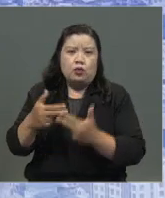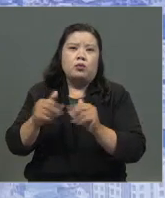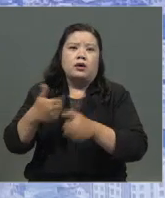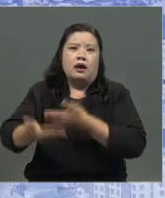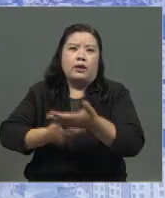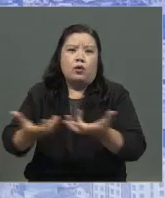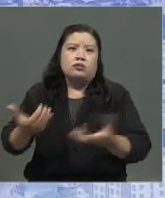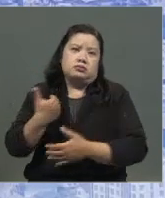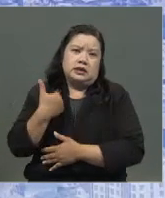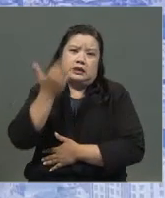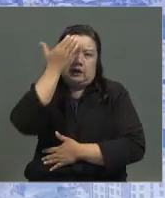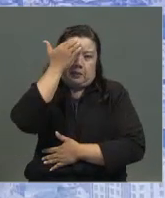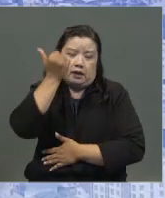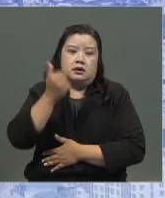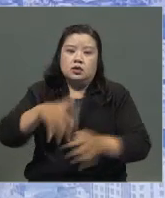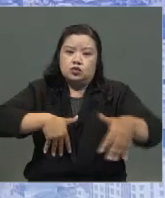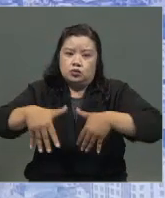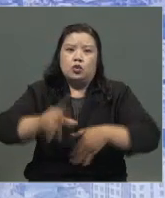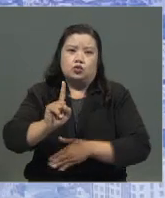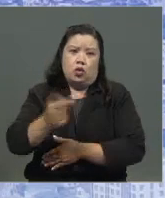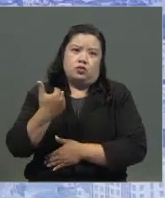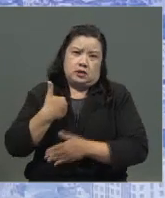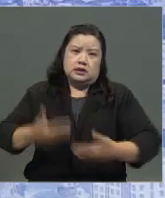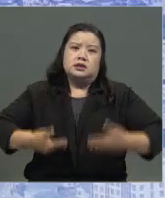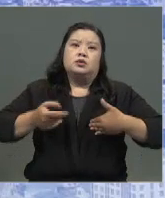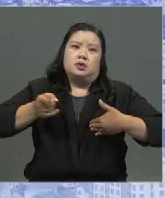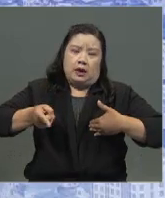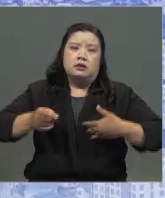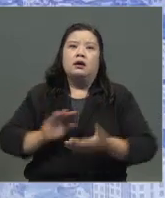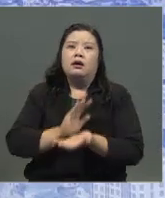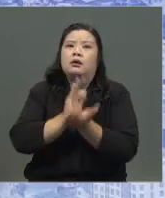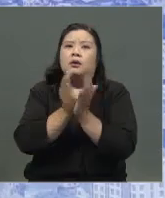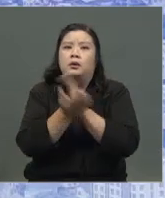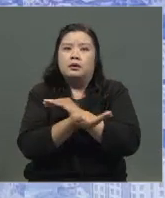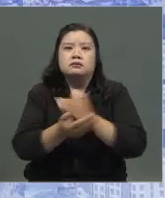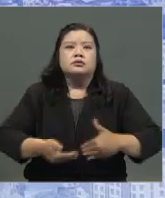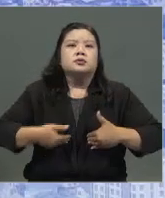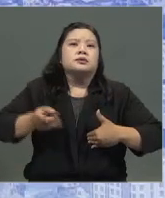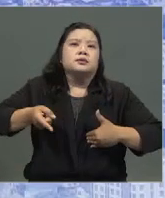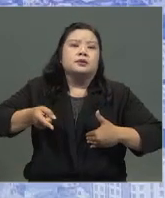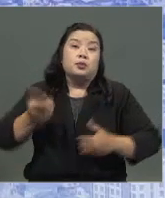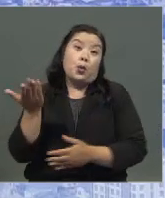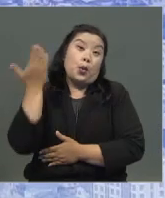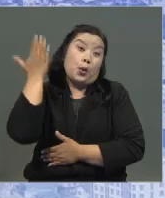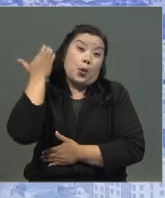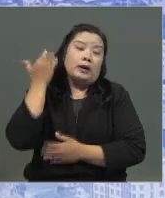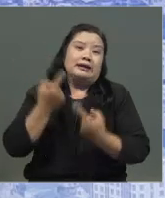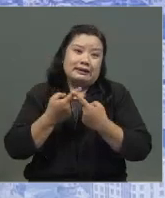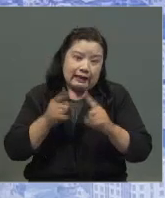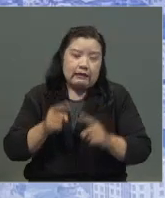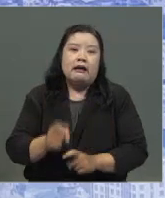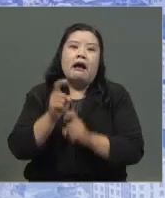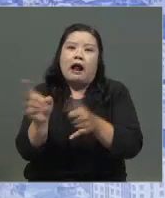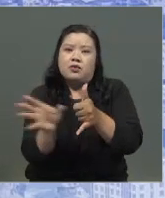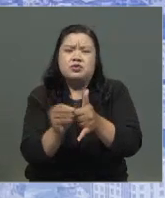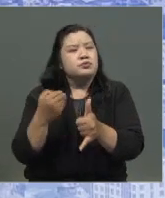้ประชาชนต้องได้ระบ allocate Criminal Independenceortกลับมาให้มันใล้เคี์เหมืเดิมแต่ว่าความเสียงนี้อยู่กท่านุกทุก